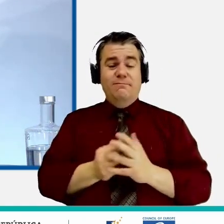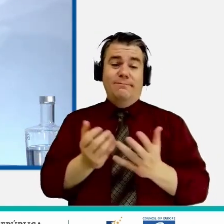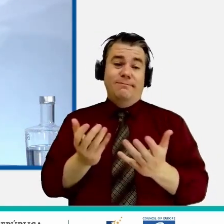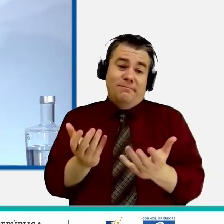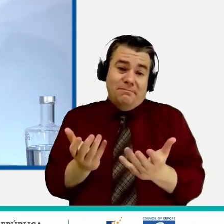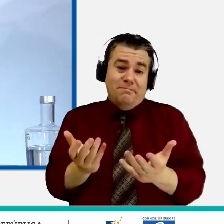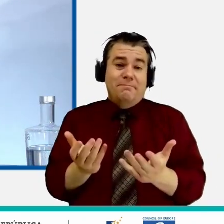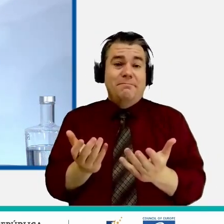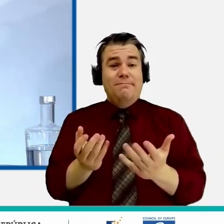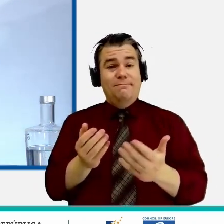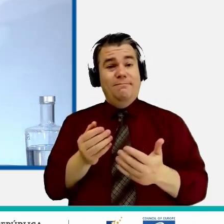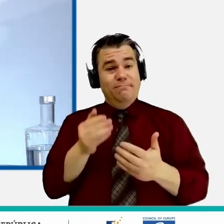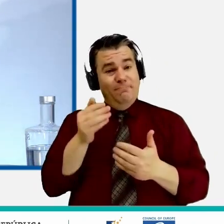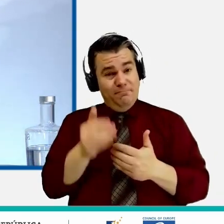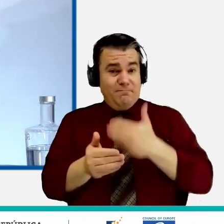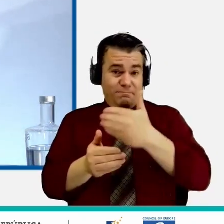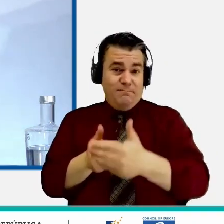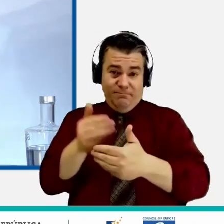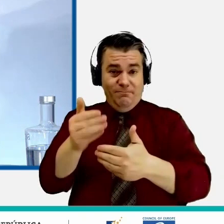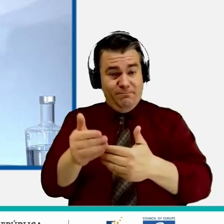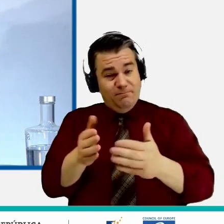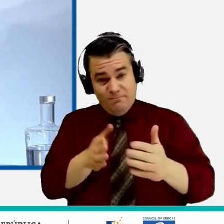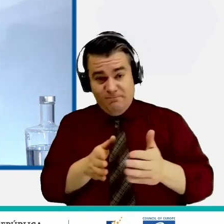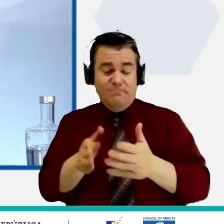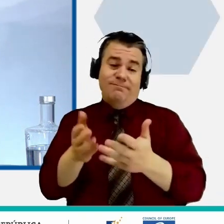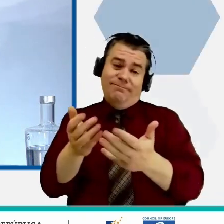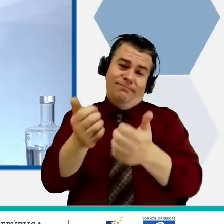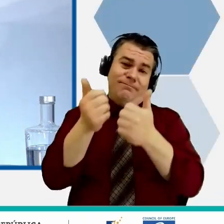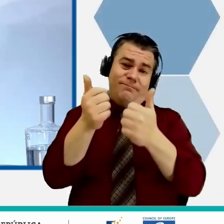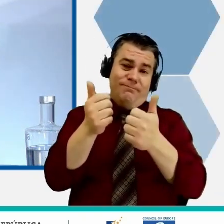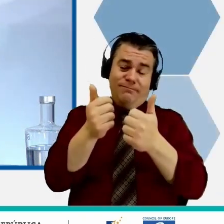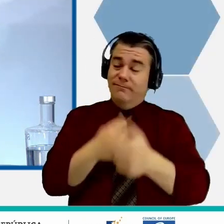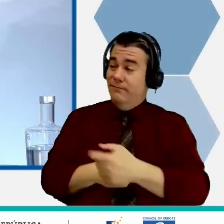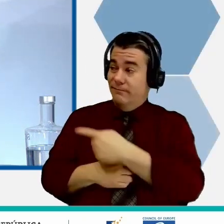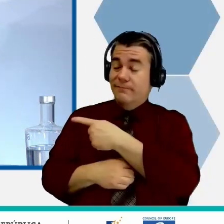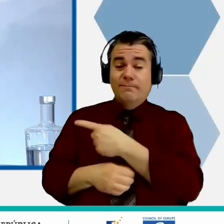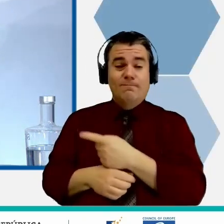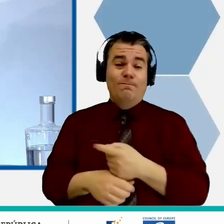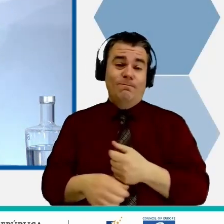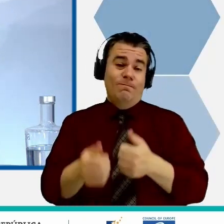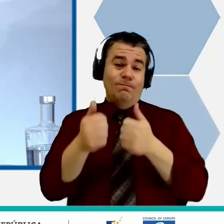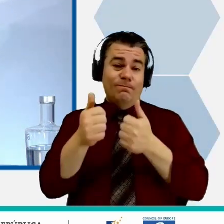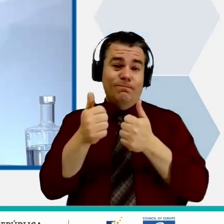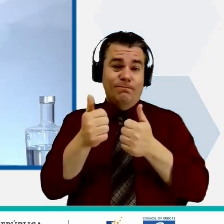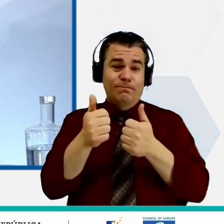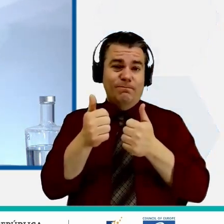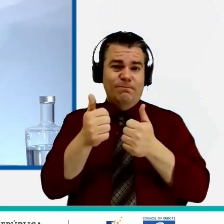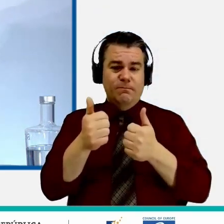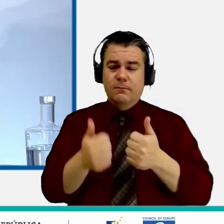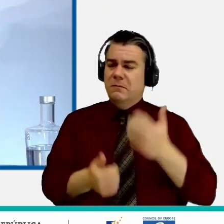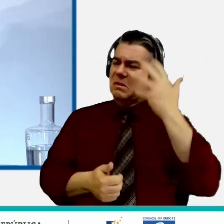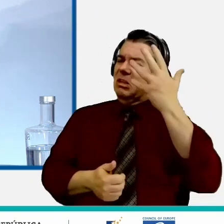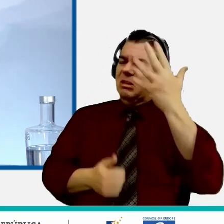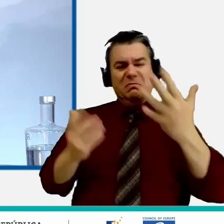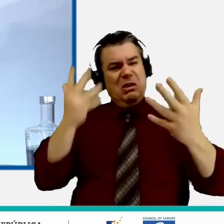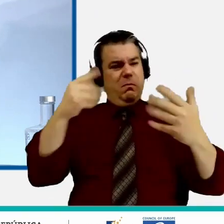бюрократию уменьшаем и двигаемся вперед. То есть есть посылы хорошие, есть позитивные. И сегодняшний вот форум проходящий, можно говорить об